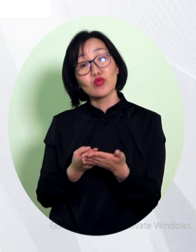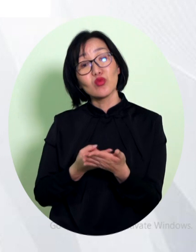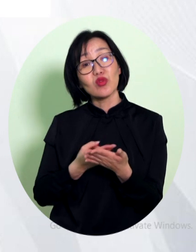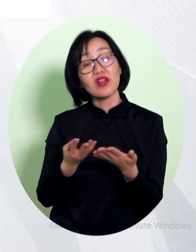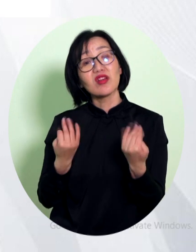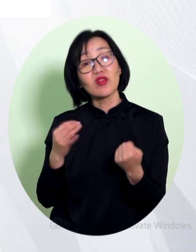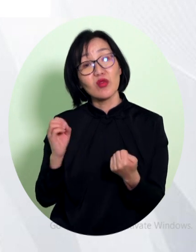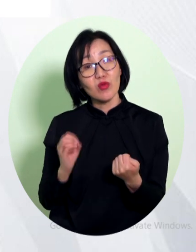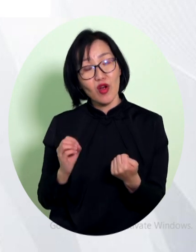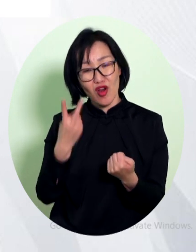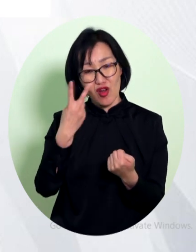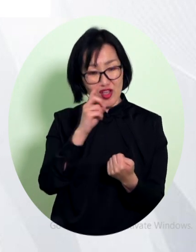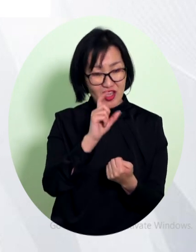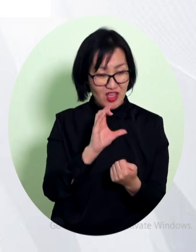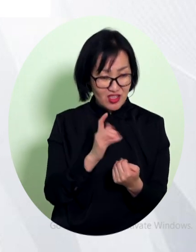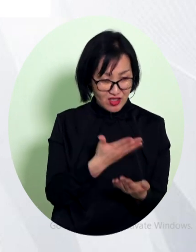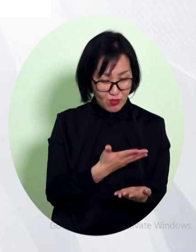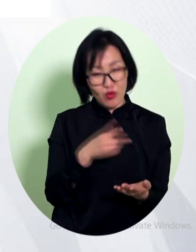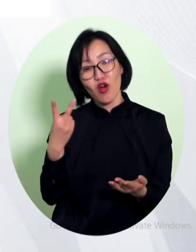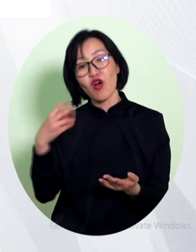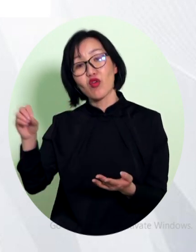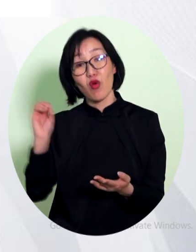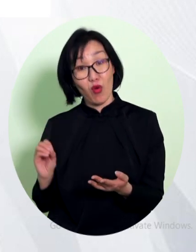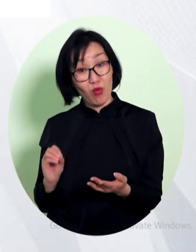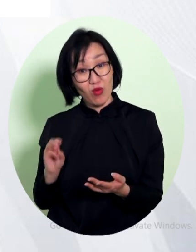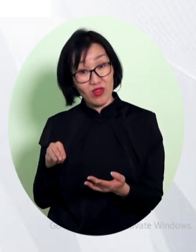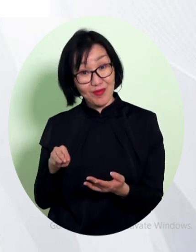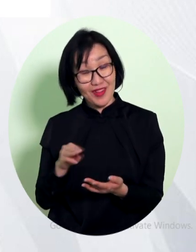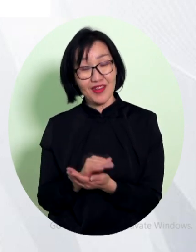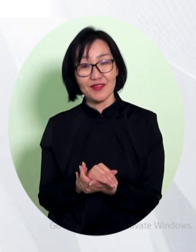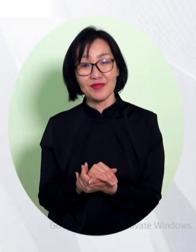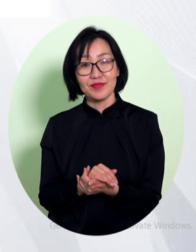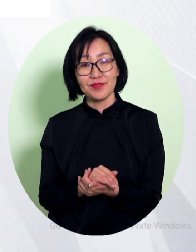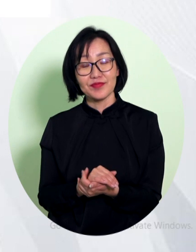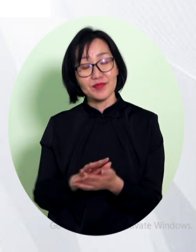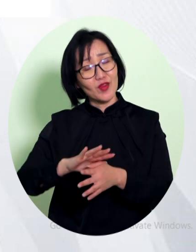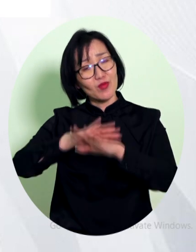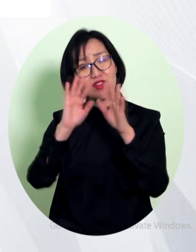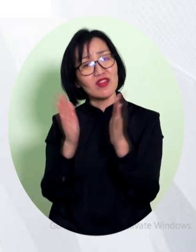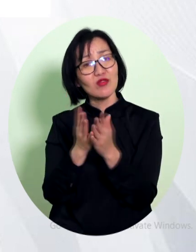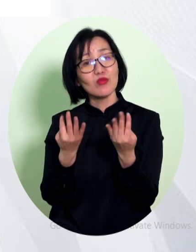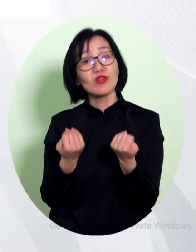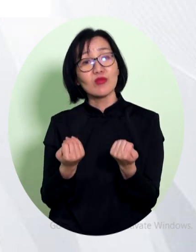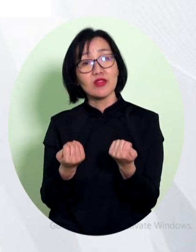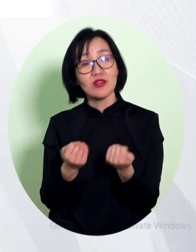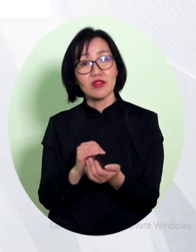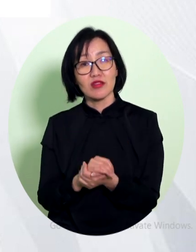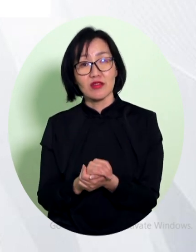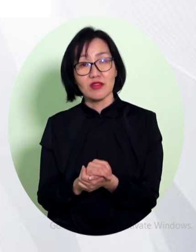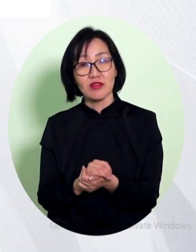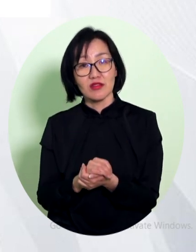урлаг 2 хэсэг буюу хэдэн хувь байна? 20% байна. Нийлээд хэдэн хувь болох вэ?